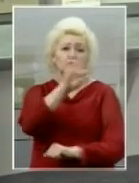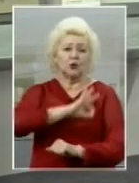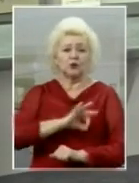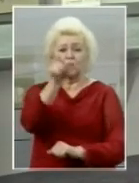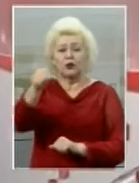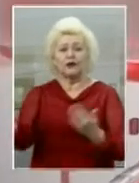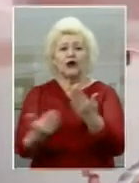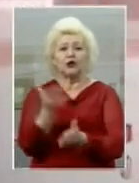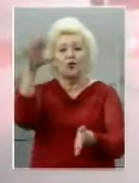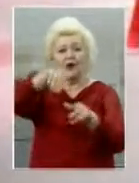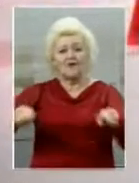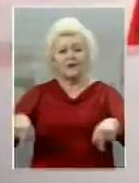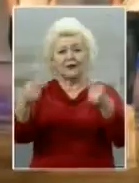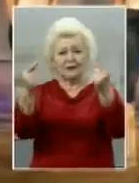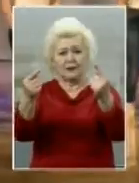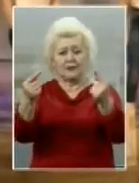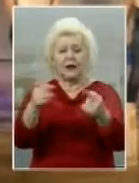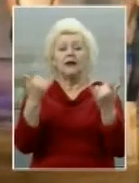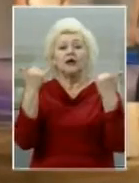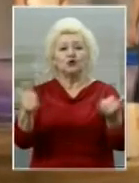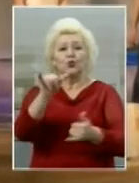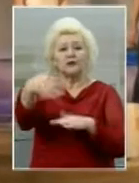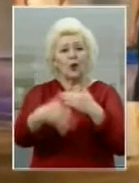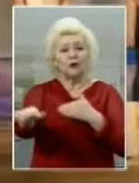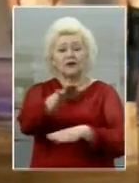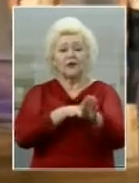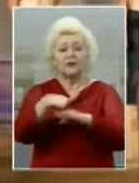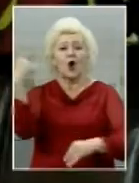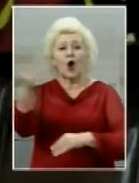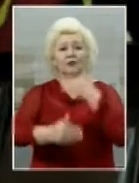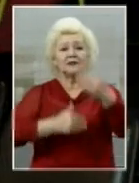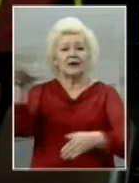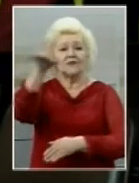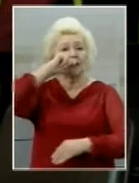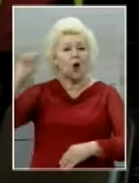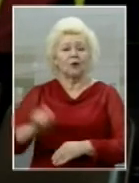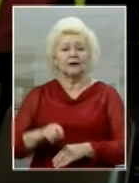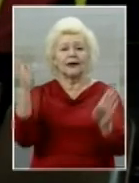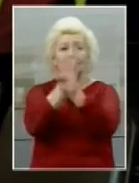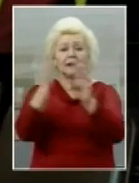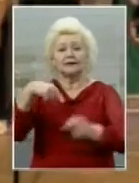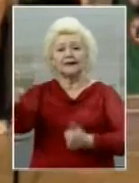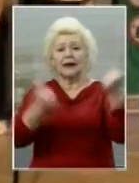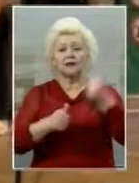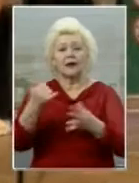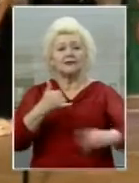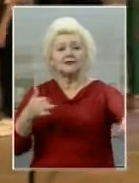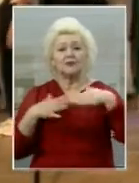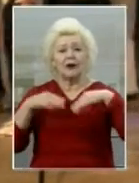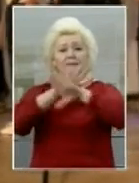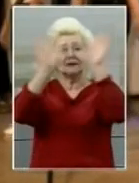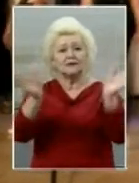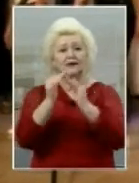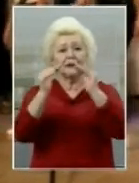городяни нововведеннями? Сьогодні у Херсоні відбувся обласний етап всеукраїнського екологічного конкурсу «Земля – наш спільний